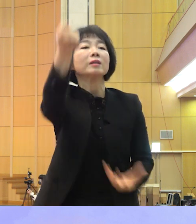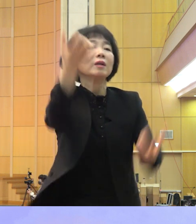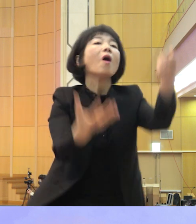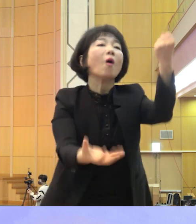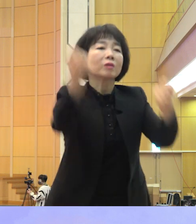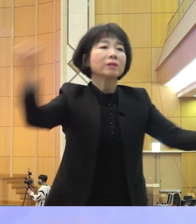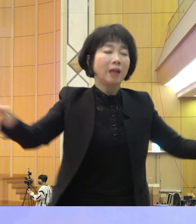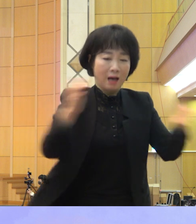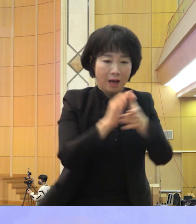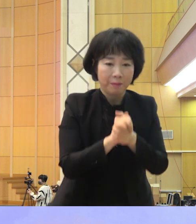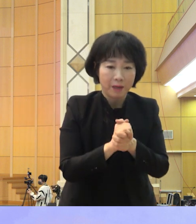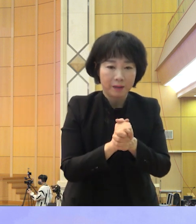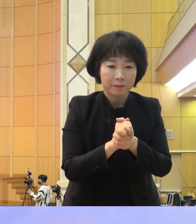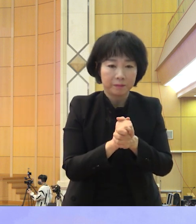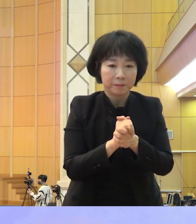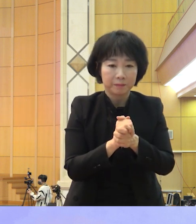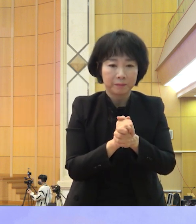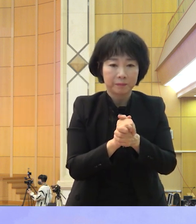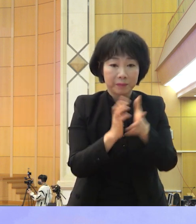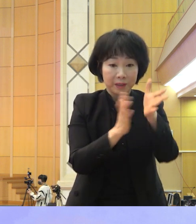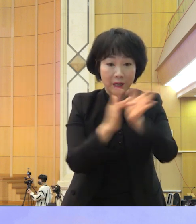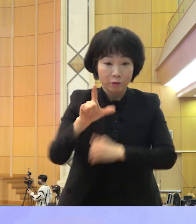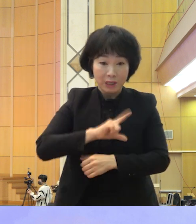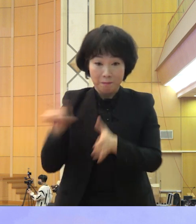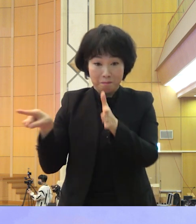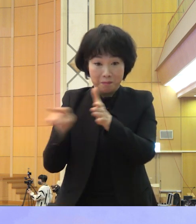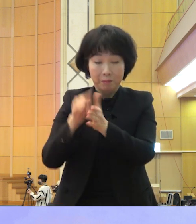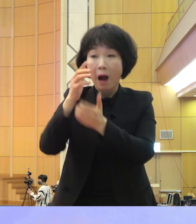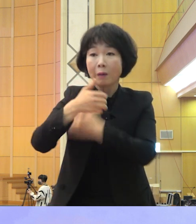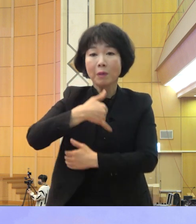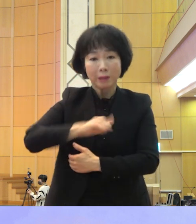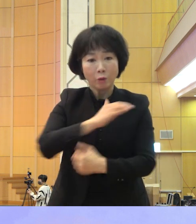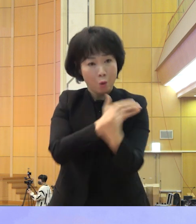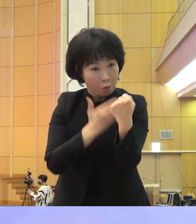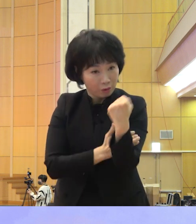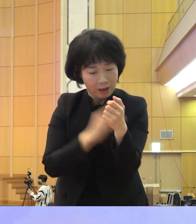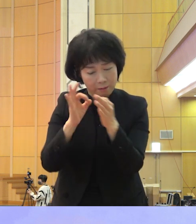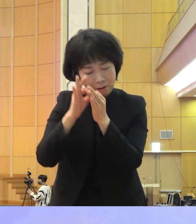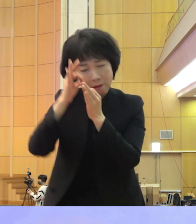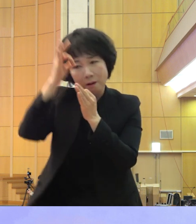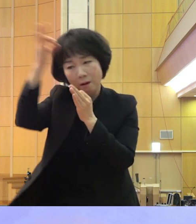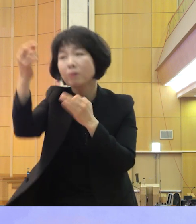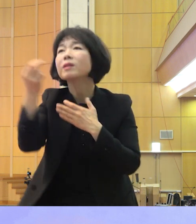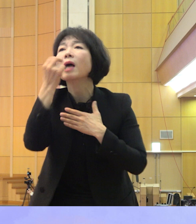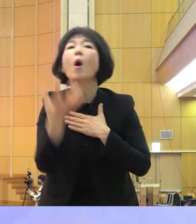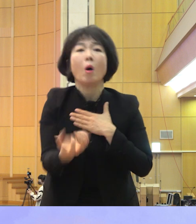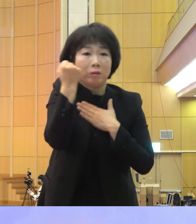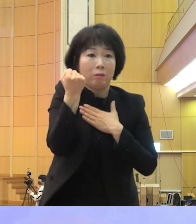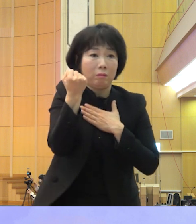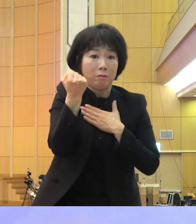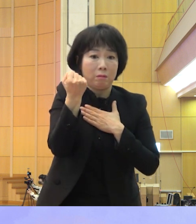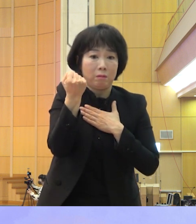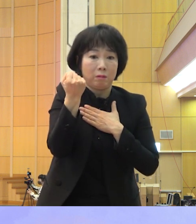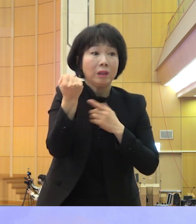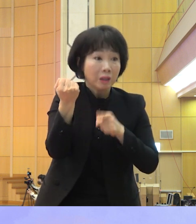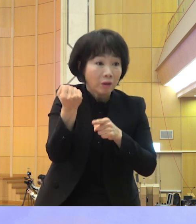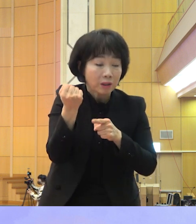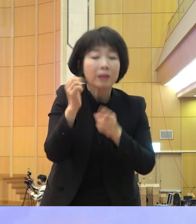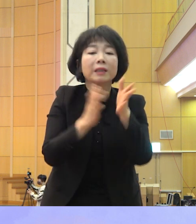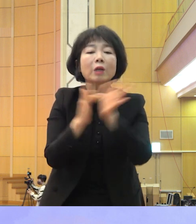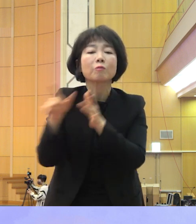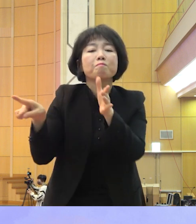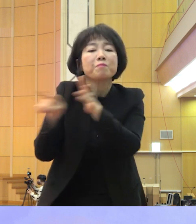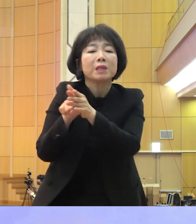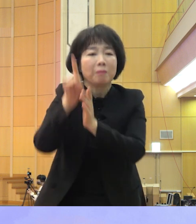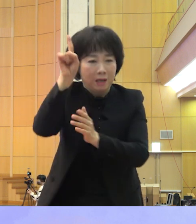예수의 이름을 믿음으로 말미암아 우리가 하나님 자녀가 되어지고 멸망하지고 영생을 얻었다면 그게 바로 예수를